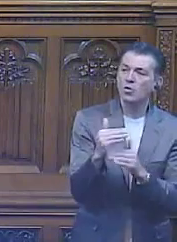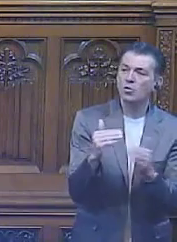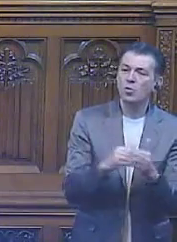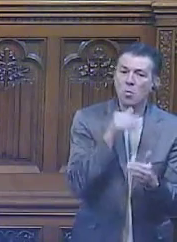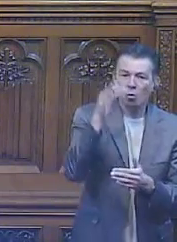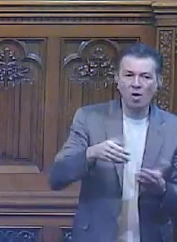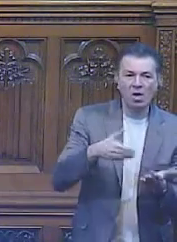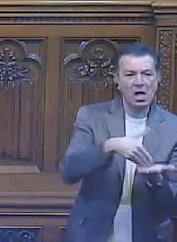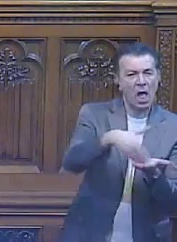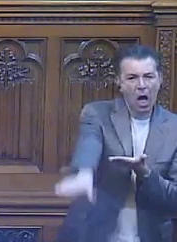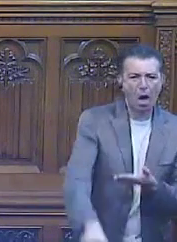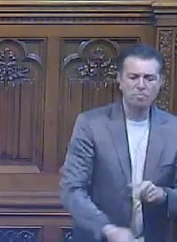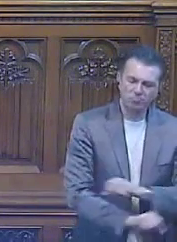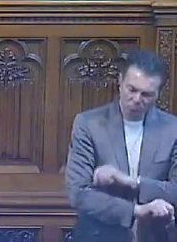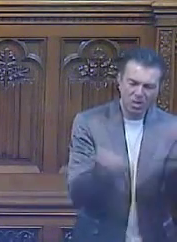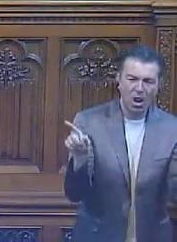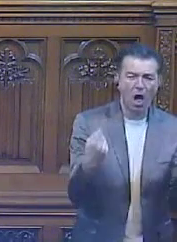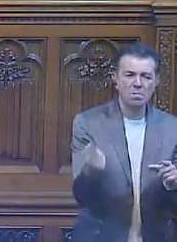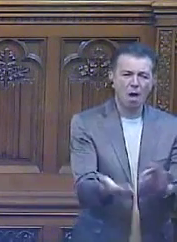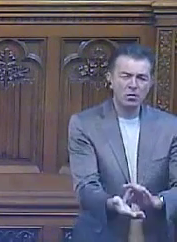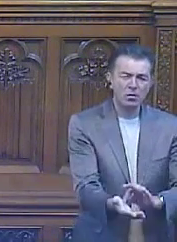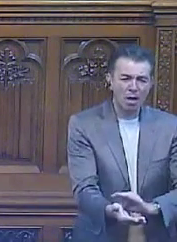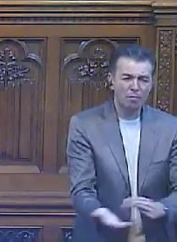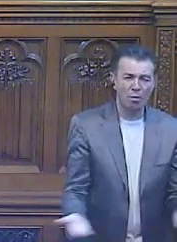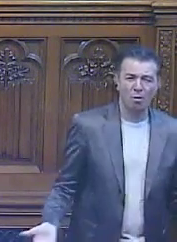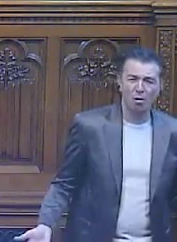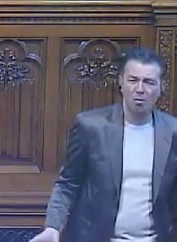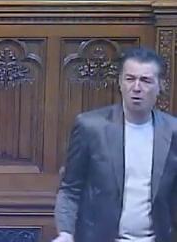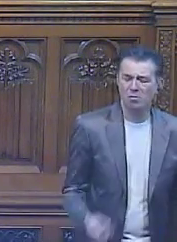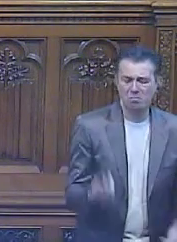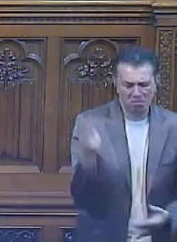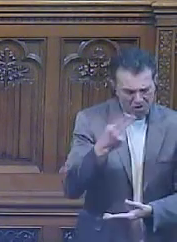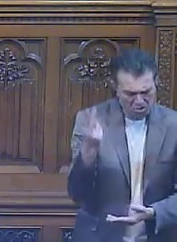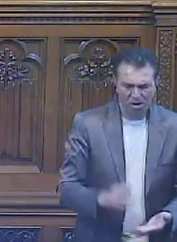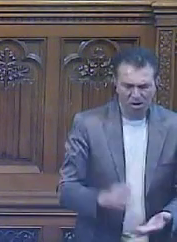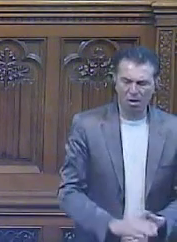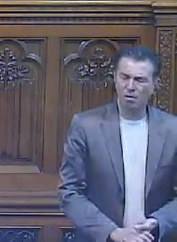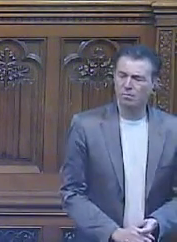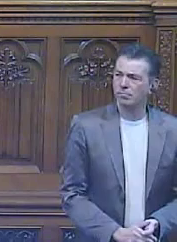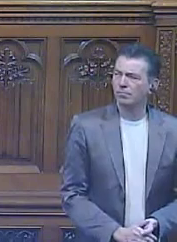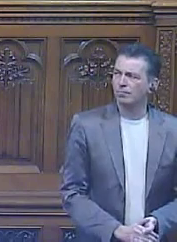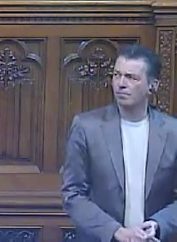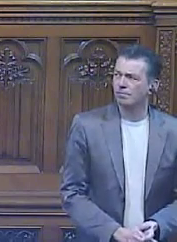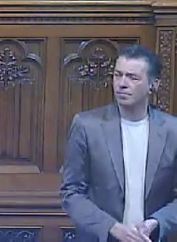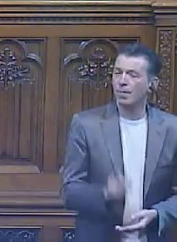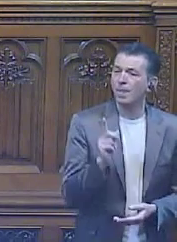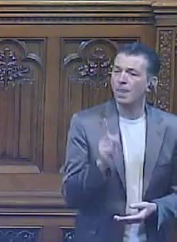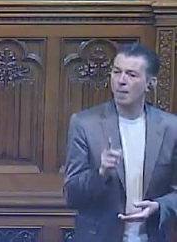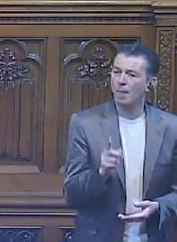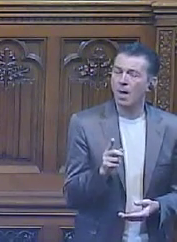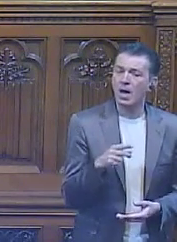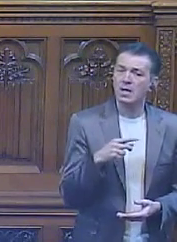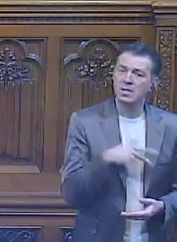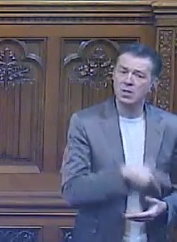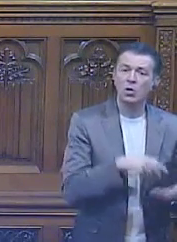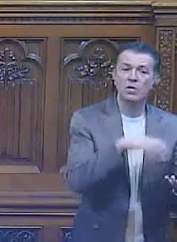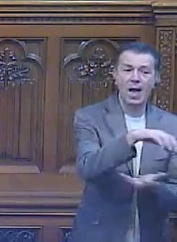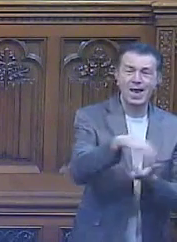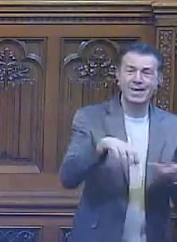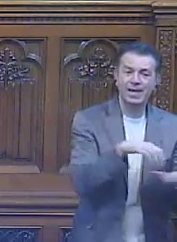Unfähigkeit abgewählt wird. Ist ja klar, dass Sie nervös sind. Ich verstehe es ja. Überhaupt keine Frage. Aber es ist die soziale